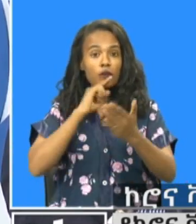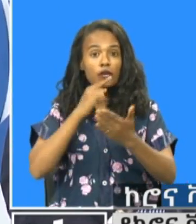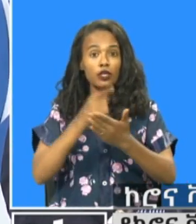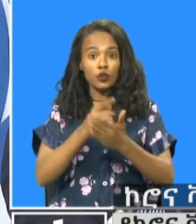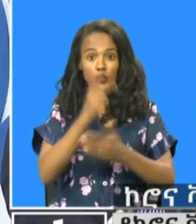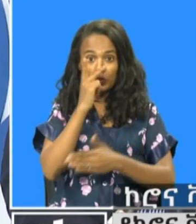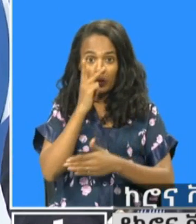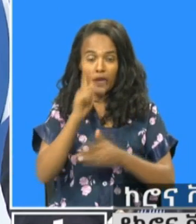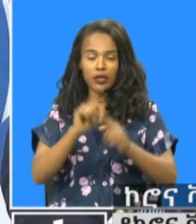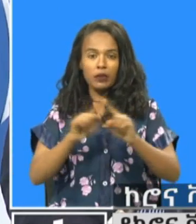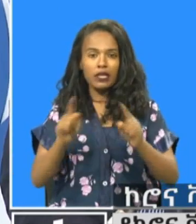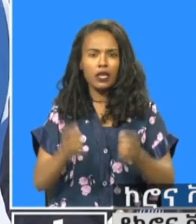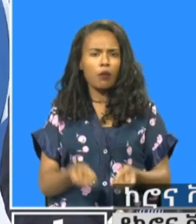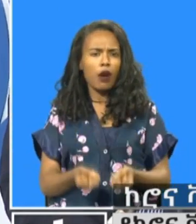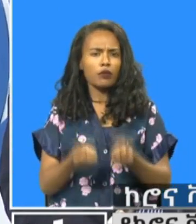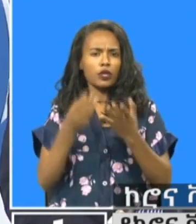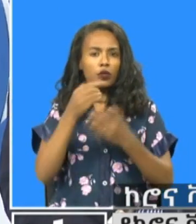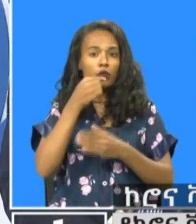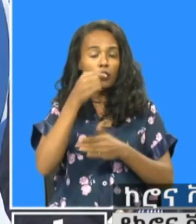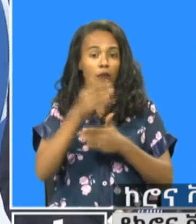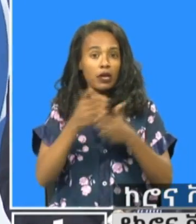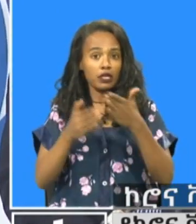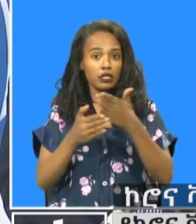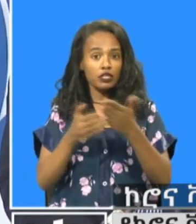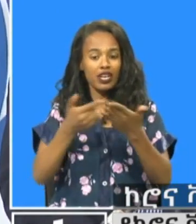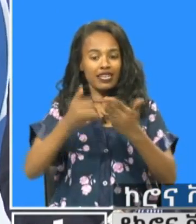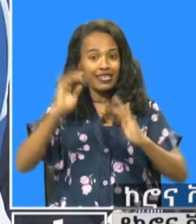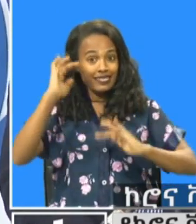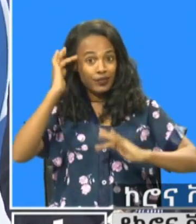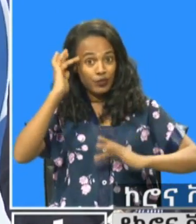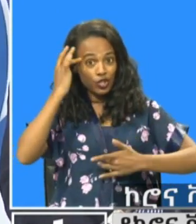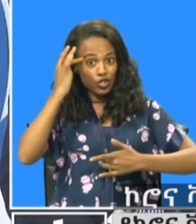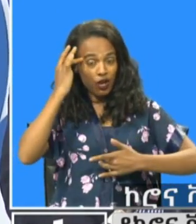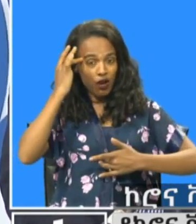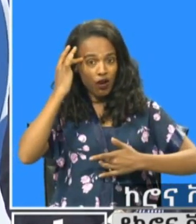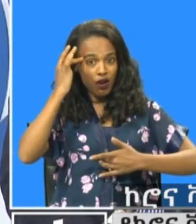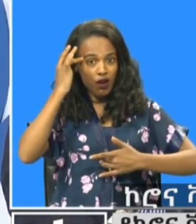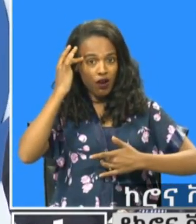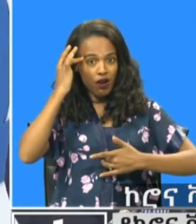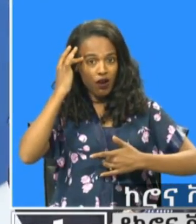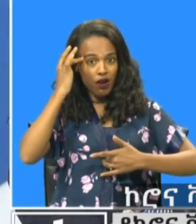በማየት በተለይ በአብዛኛው በሚባል ደረጃ የዚህ በሽታ